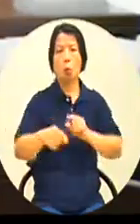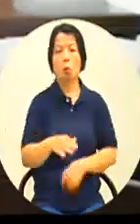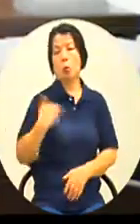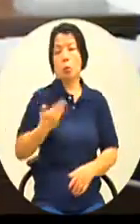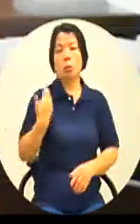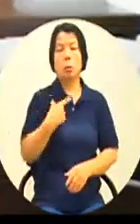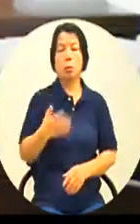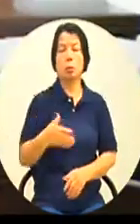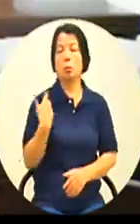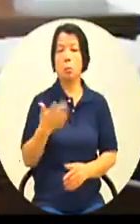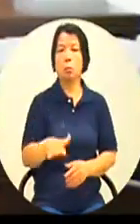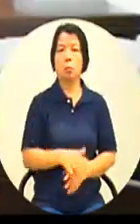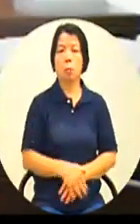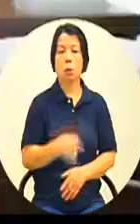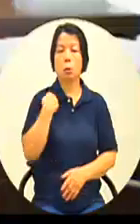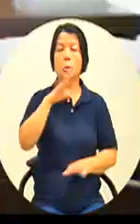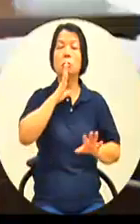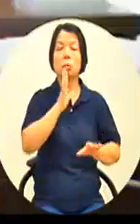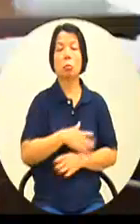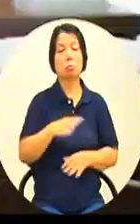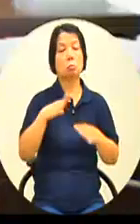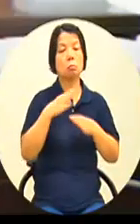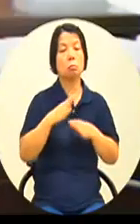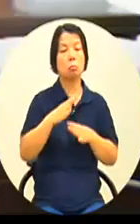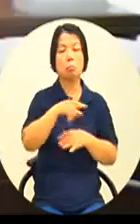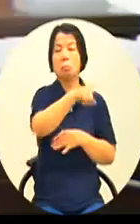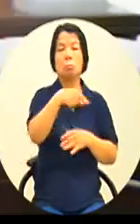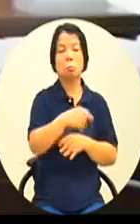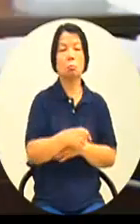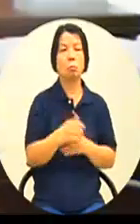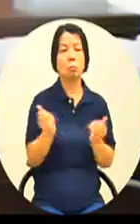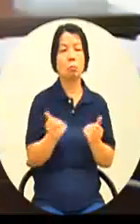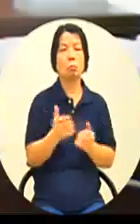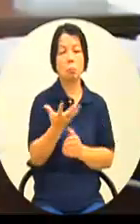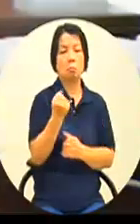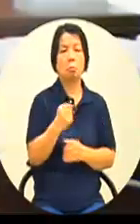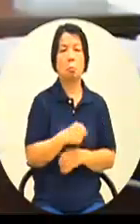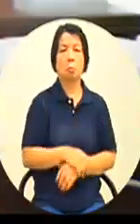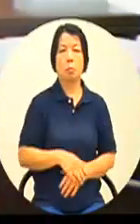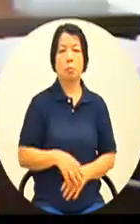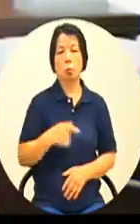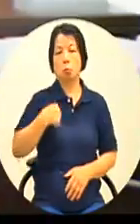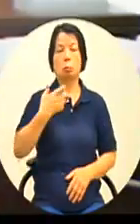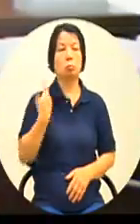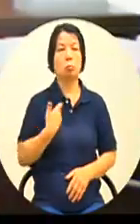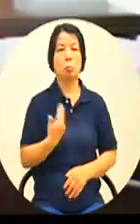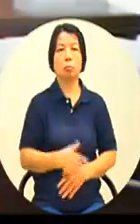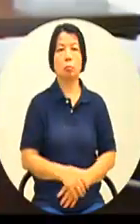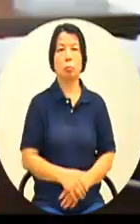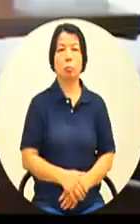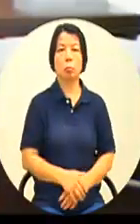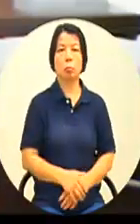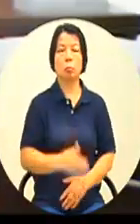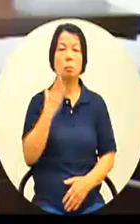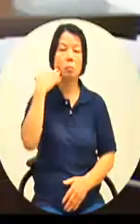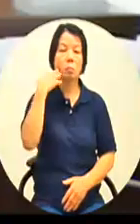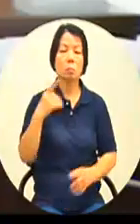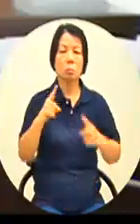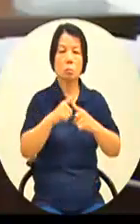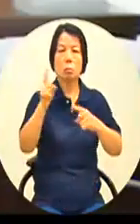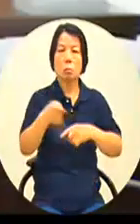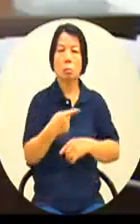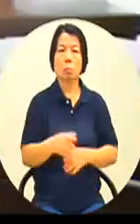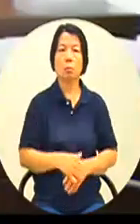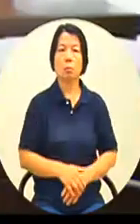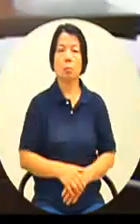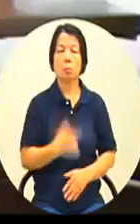知，这我唔知，这我店面的代志。我唔知，我唔知，这店面的代志。”如果人力你们